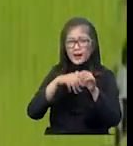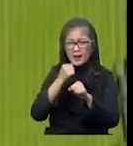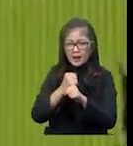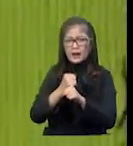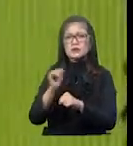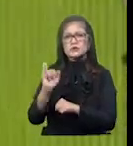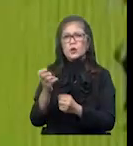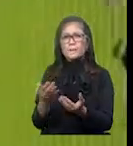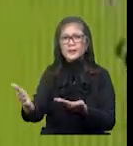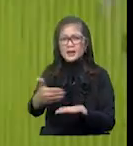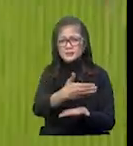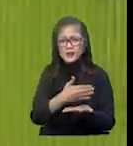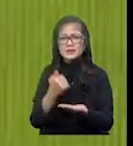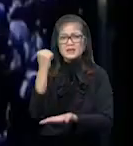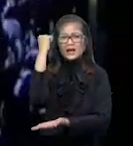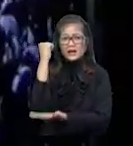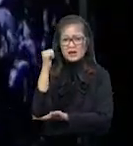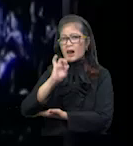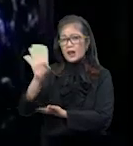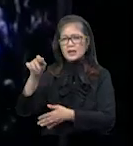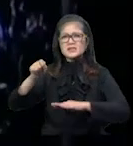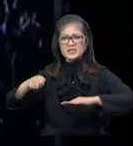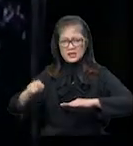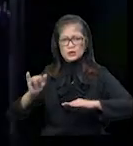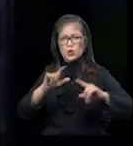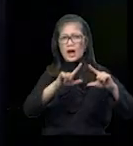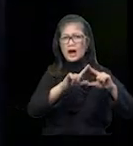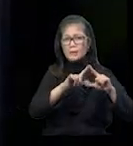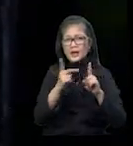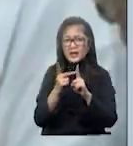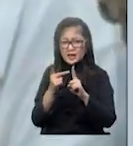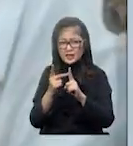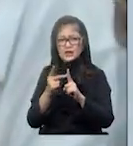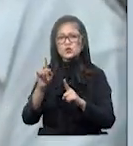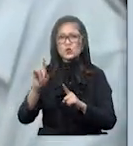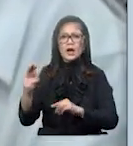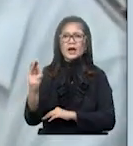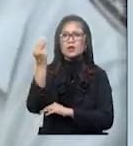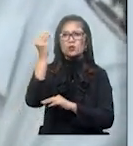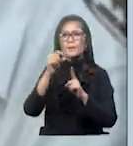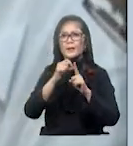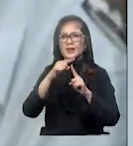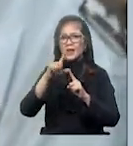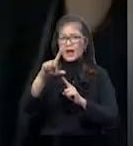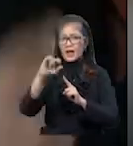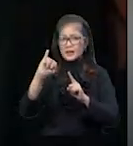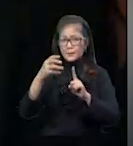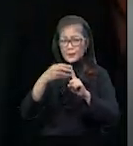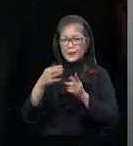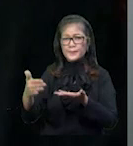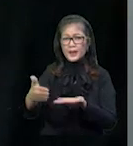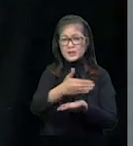tersangka lainnya akan segera disidangkan adalah Ahmad Hadian Lukita selaku Dirut PT LED berkas perkara Ahmad